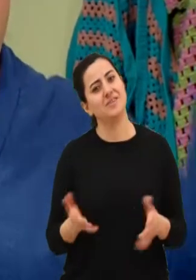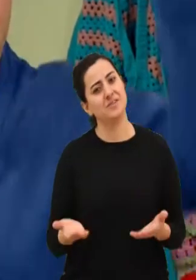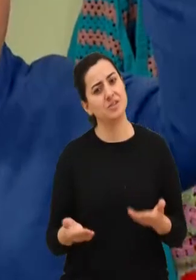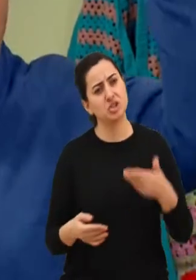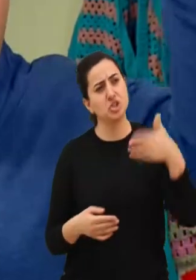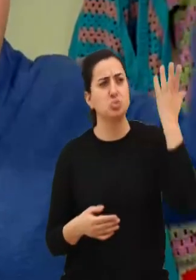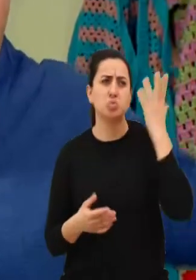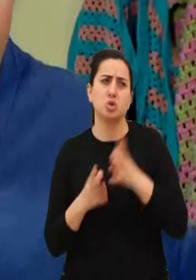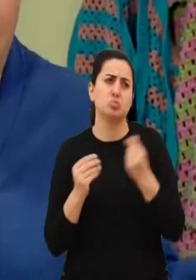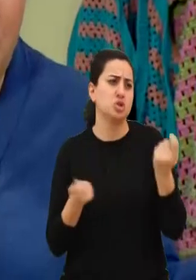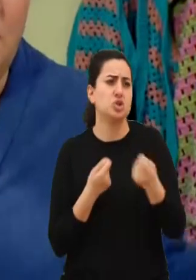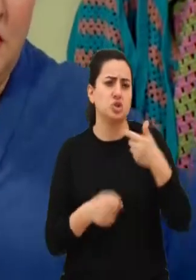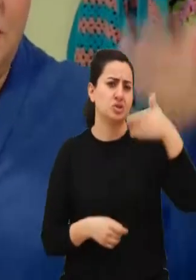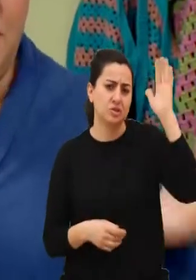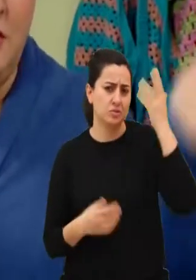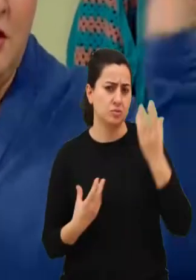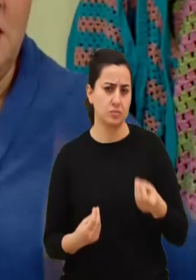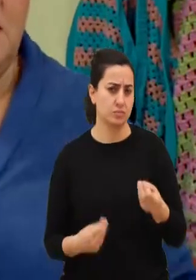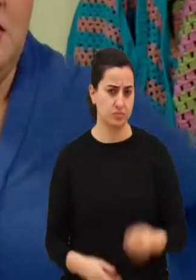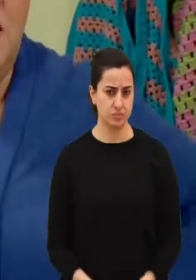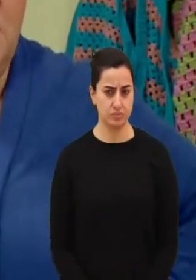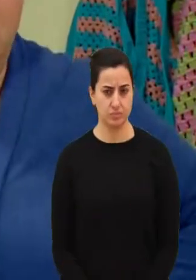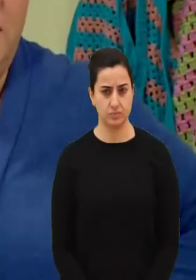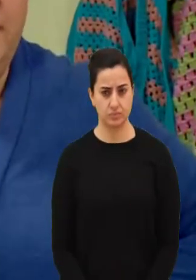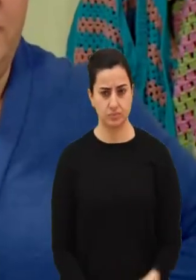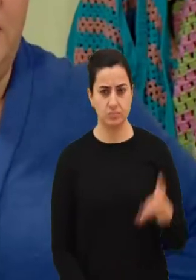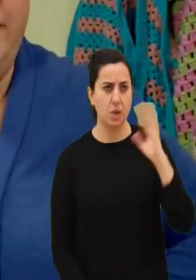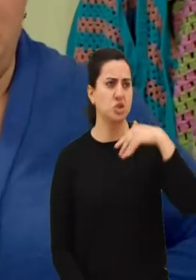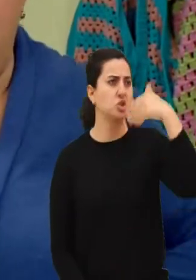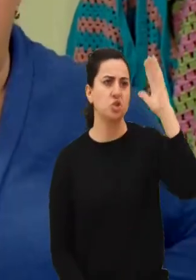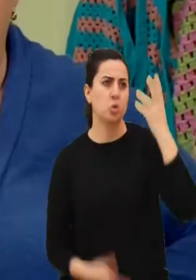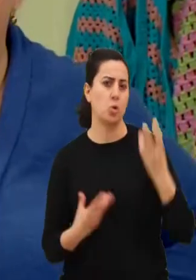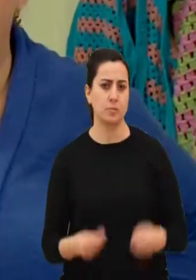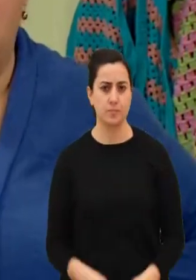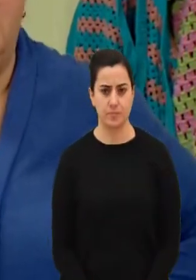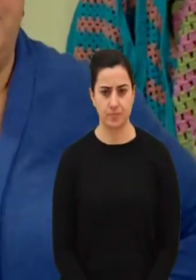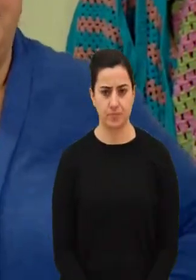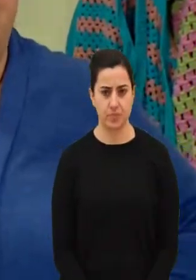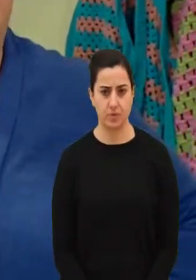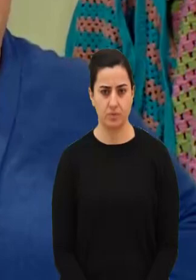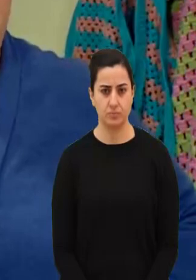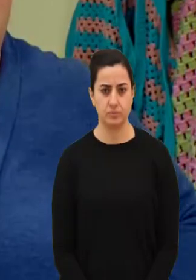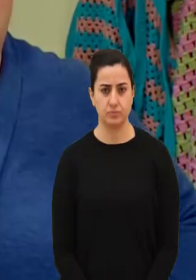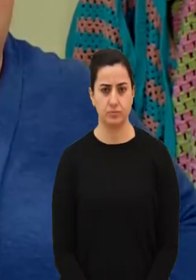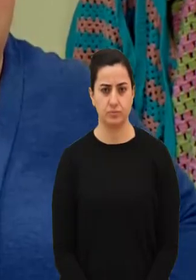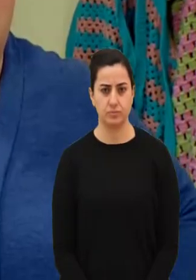Allah, gitmiştir, işi gücü vardı başka ya yere gitti yani.